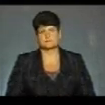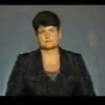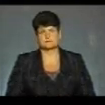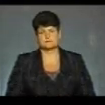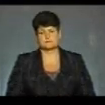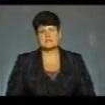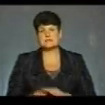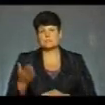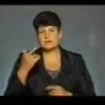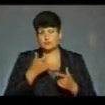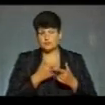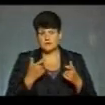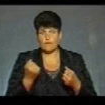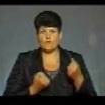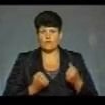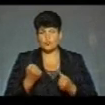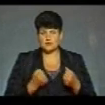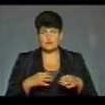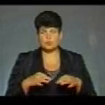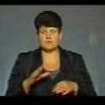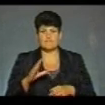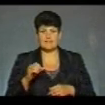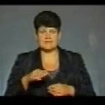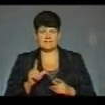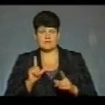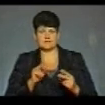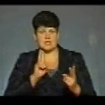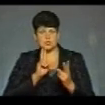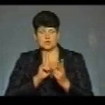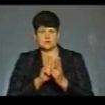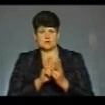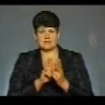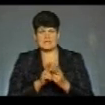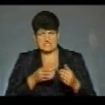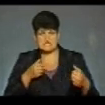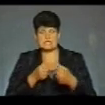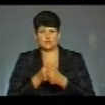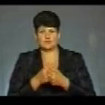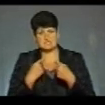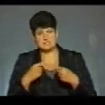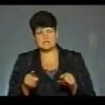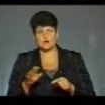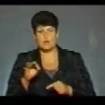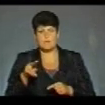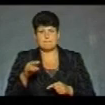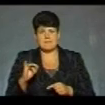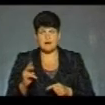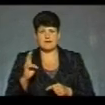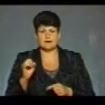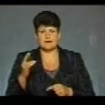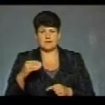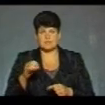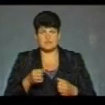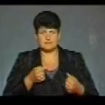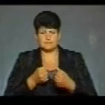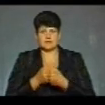За попередньою інформацією, водій автомобіля «Опель Вектра» виїхав на зустрічну смугу, де зіткнувся з іншим автомобілем «Опель Кадет». В результаті